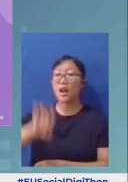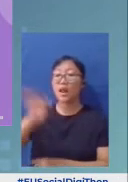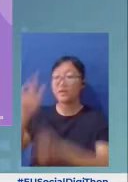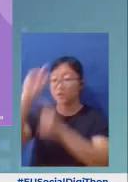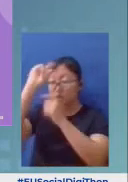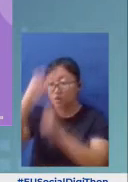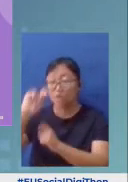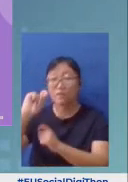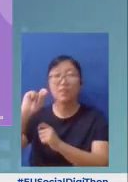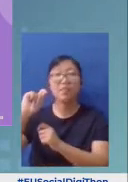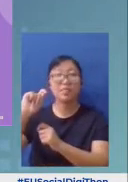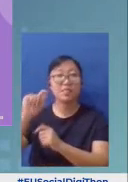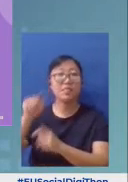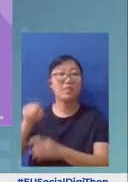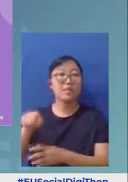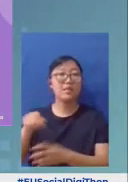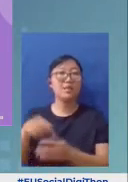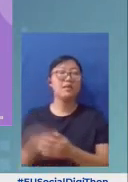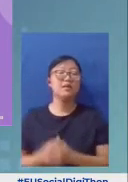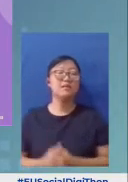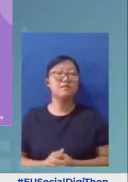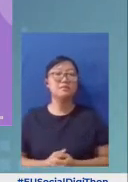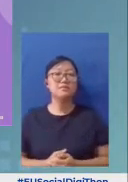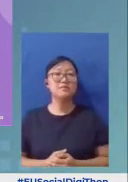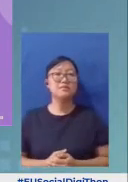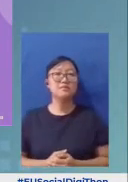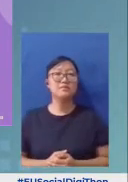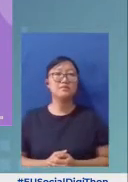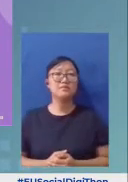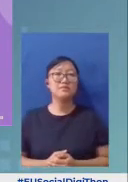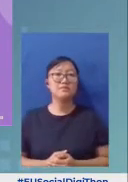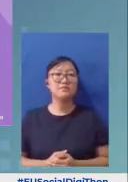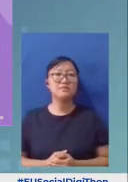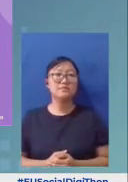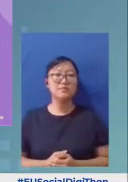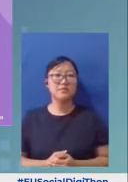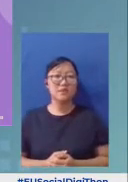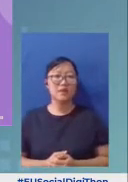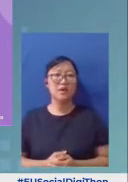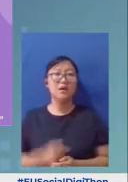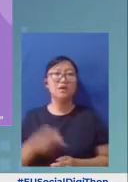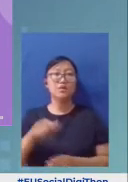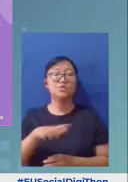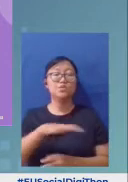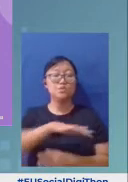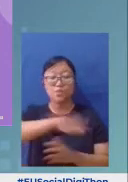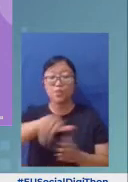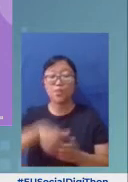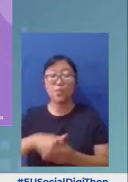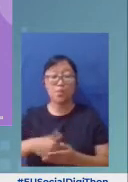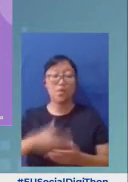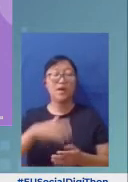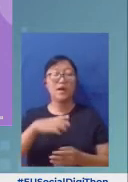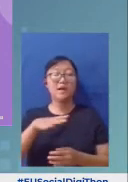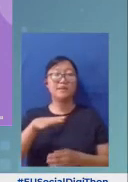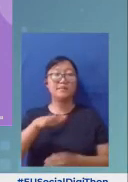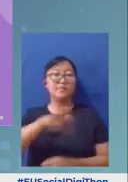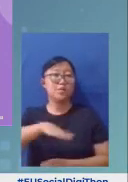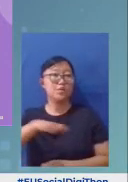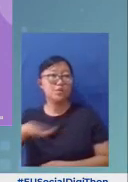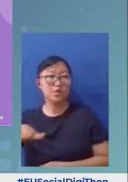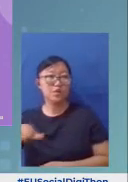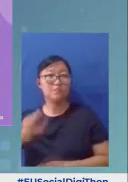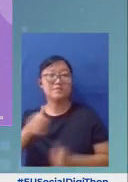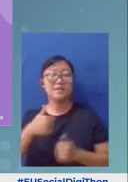pendidikan-pendidikan untuk menghargai diri dan menghargai orang lain. Kemudian seluruh siswa bisa diajari untuk berempati dan bekerja